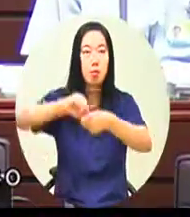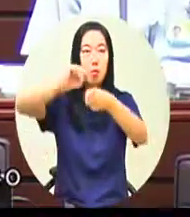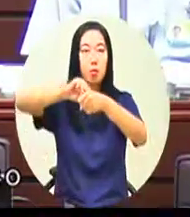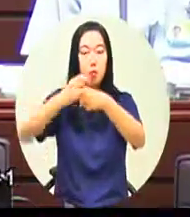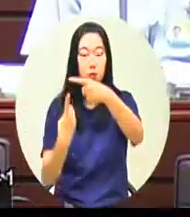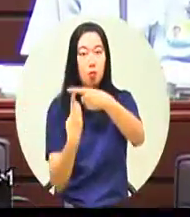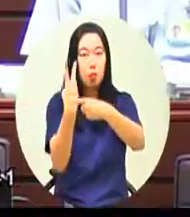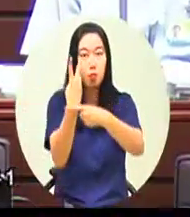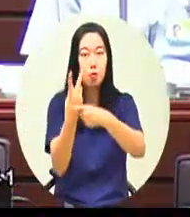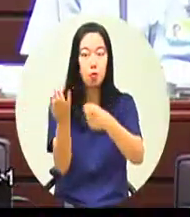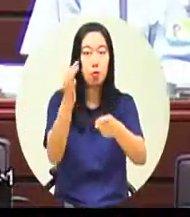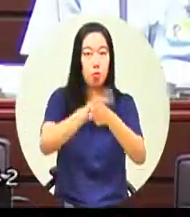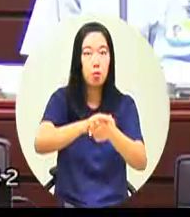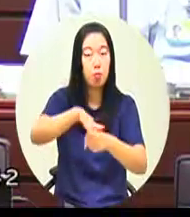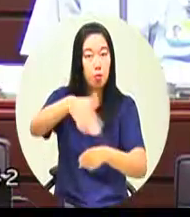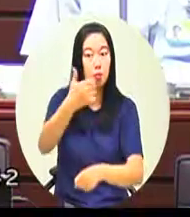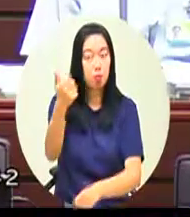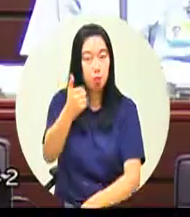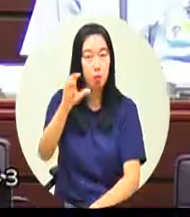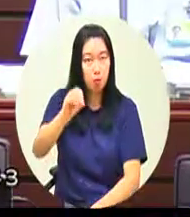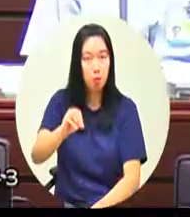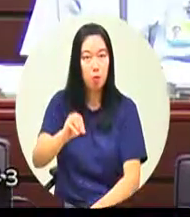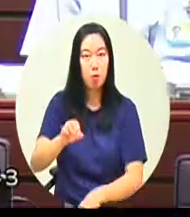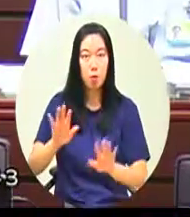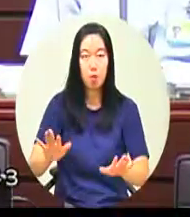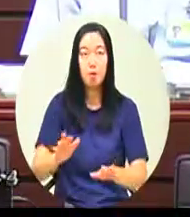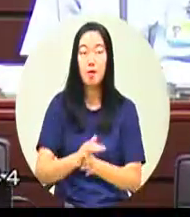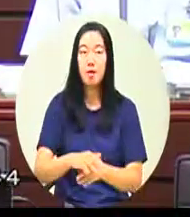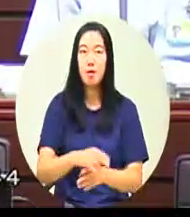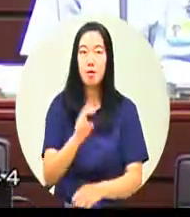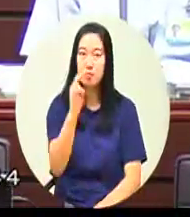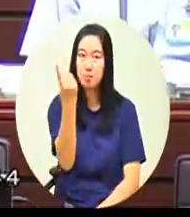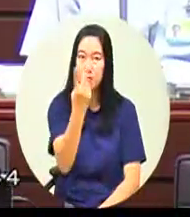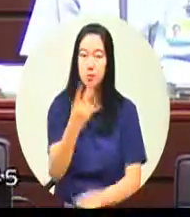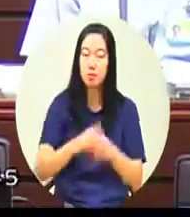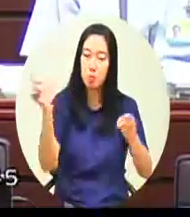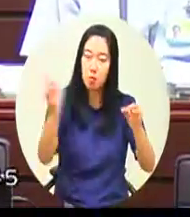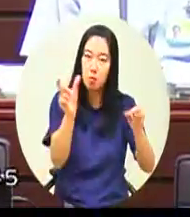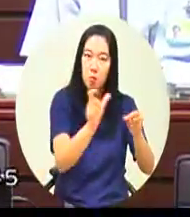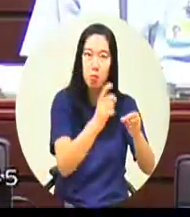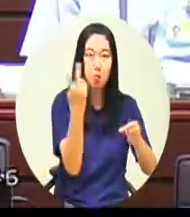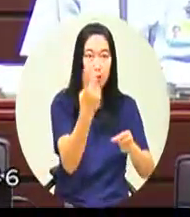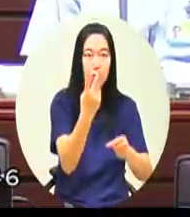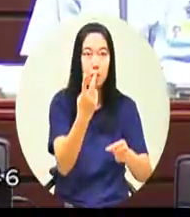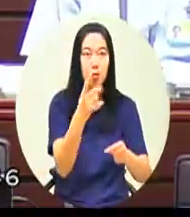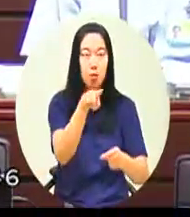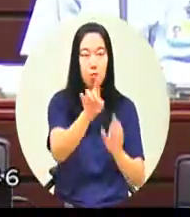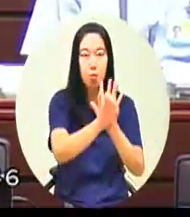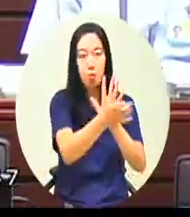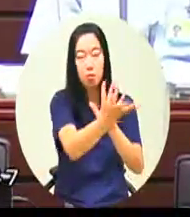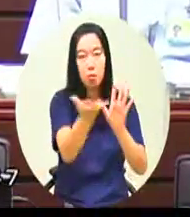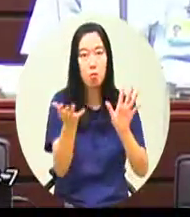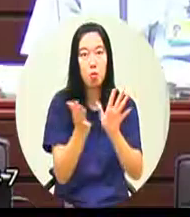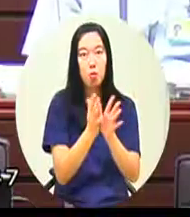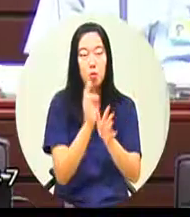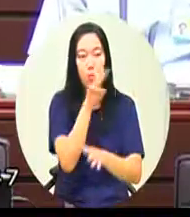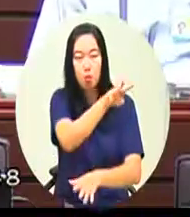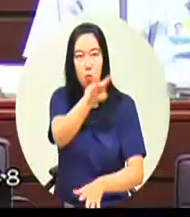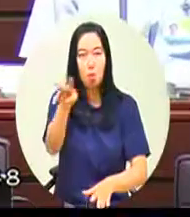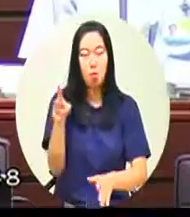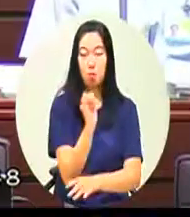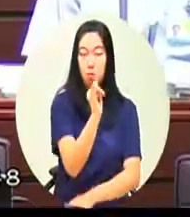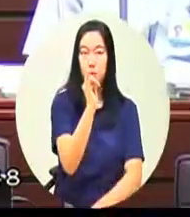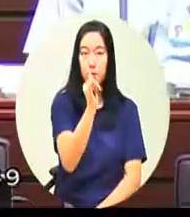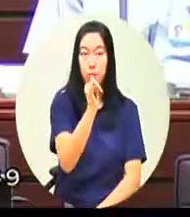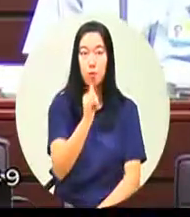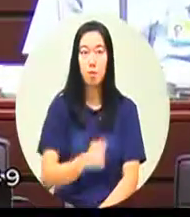550万。啊，这边的两个风台，俺看到一挂迄个兰花园，伊的根骨遐拢无受到损害吼。啊，所以